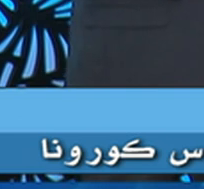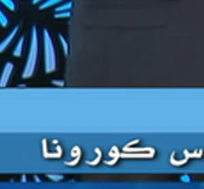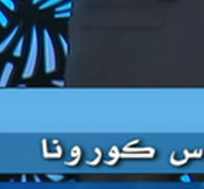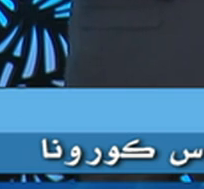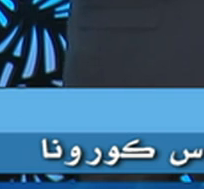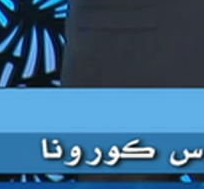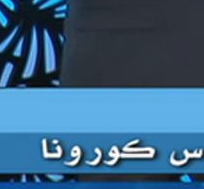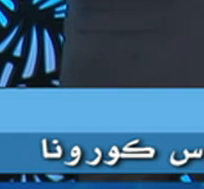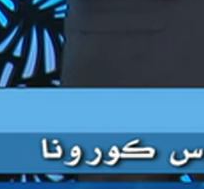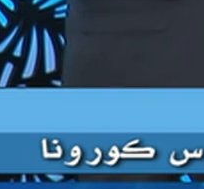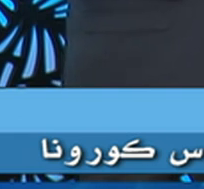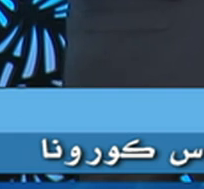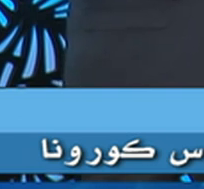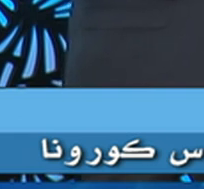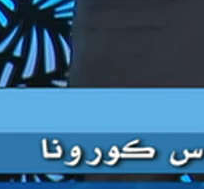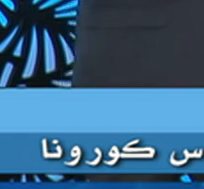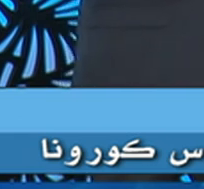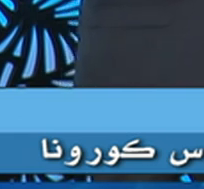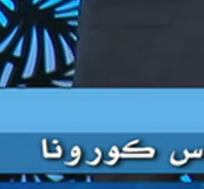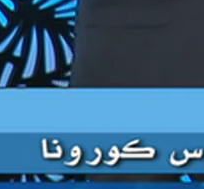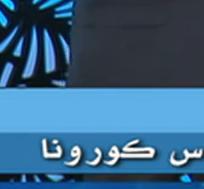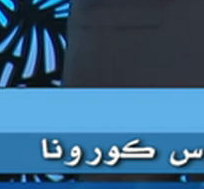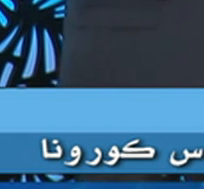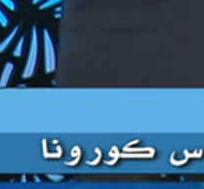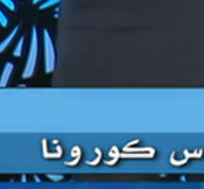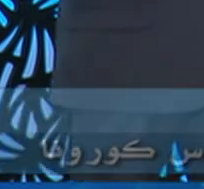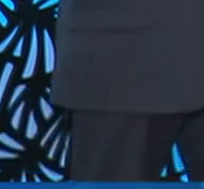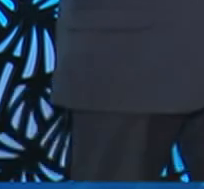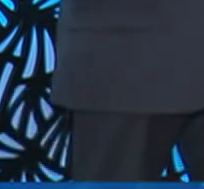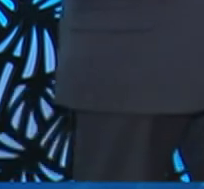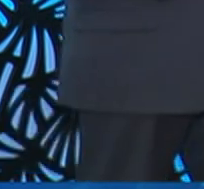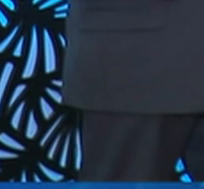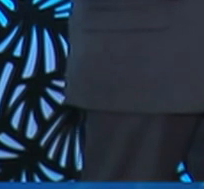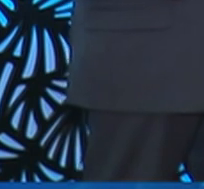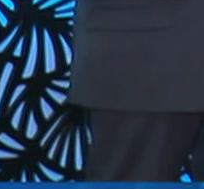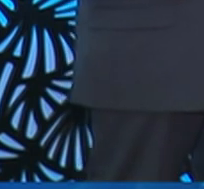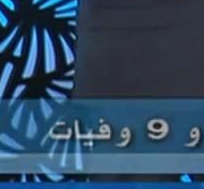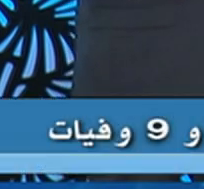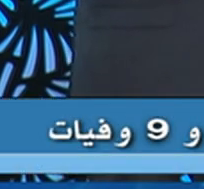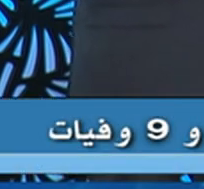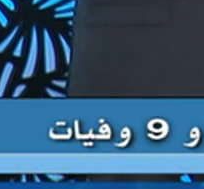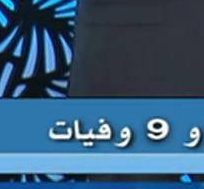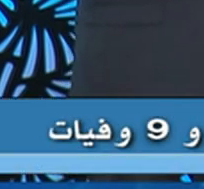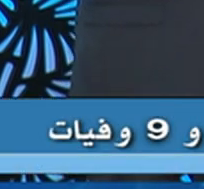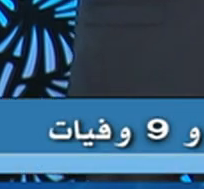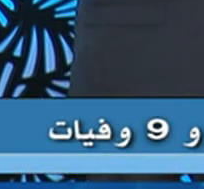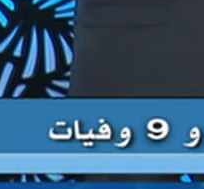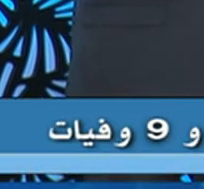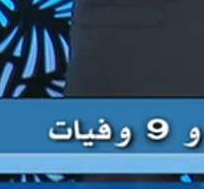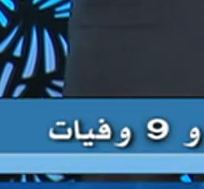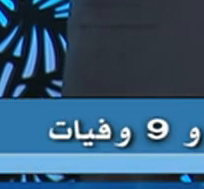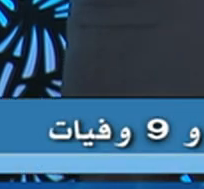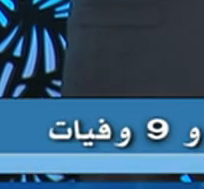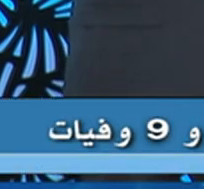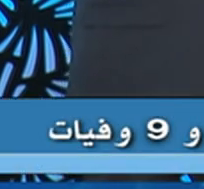حالة لكل 100,000 نسمة، علما أيضا أن 18 ولاية لم تسجل أي حالة خلال 24 ساعة الأخيرة، 21 ولاية